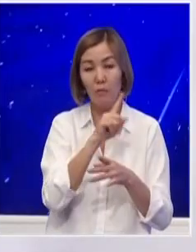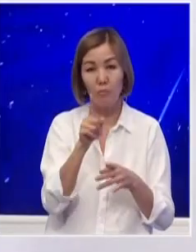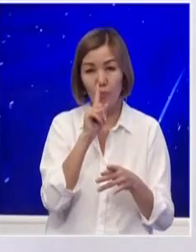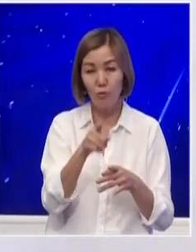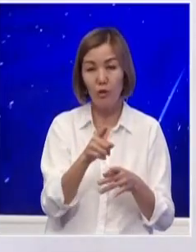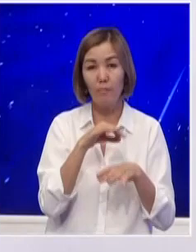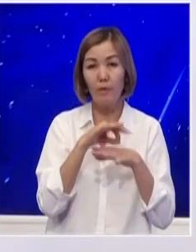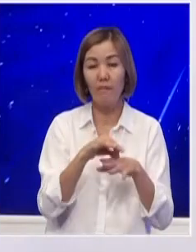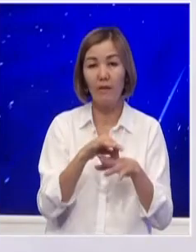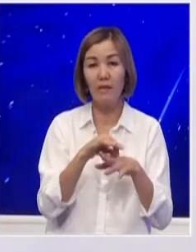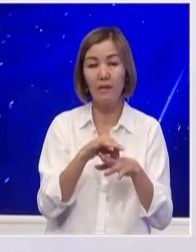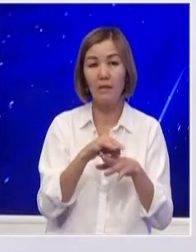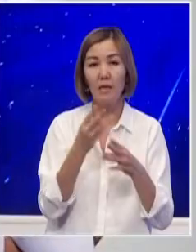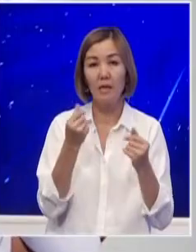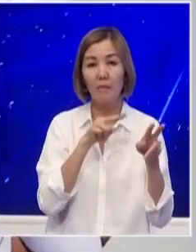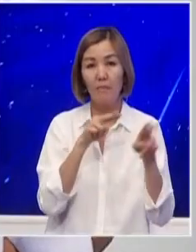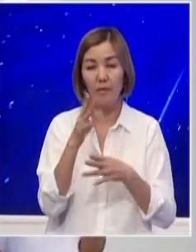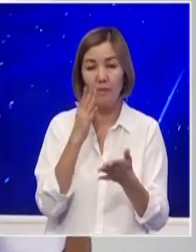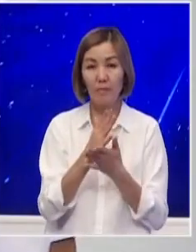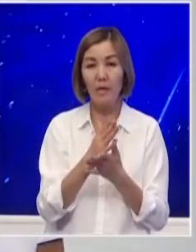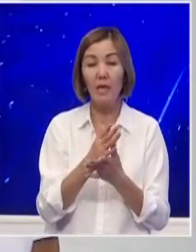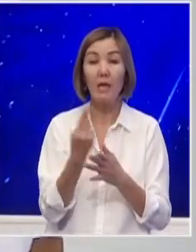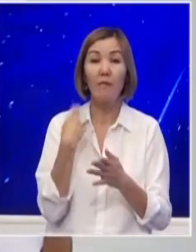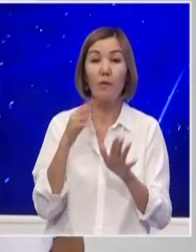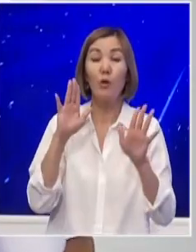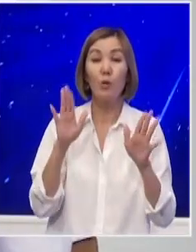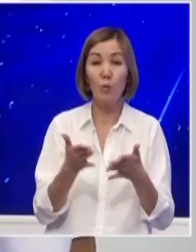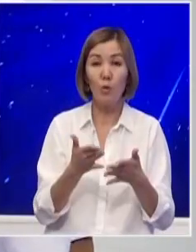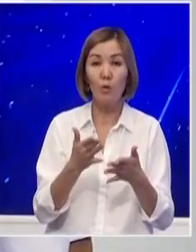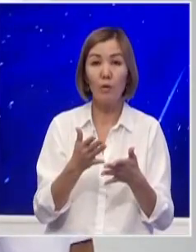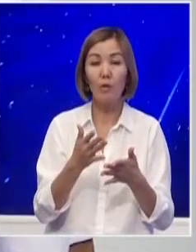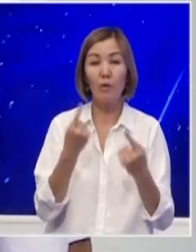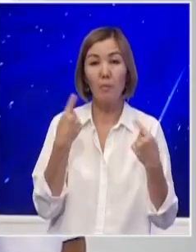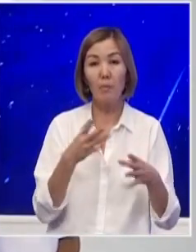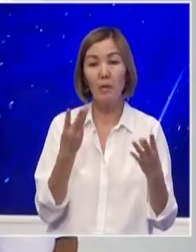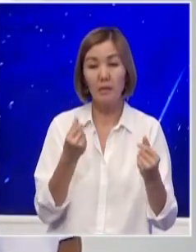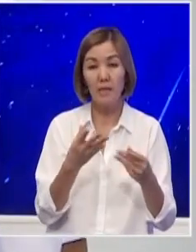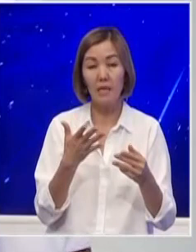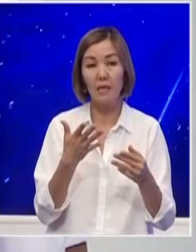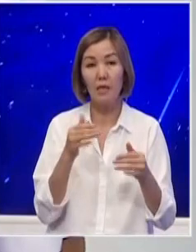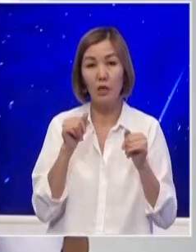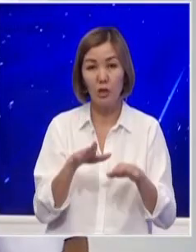будет проводиться финансовый мониторинг. То есть, если у должника вдруг после признания банкротом